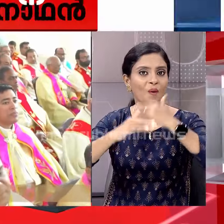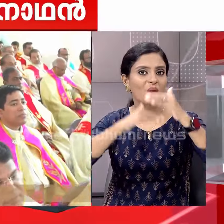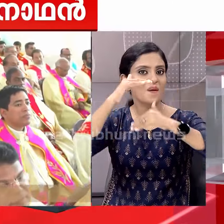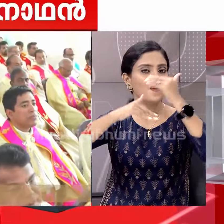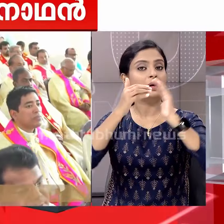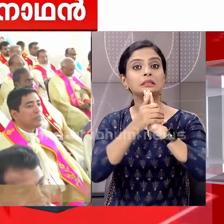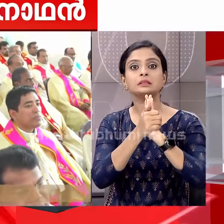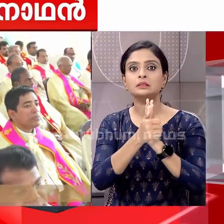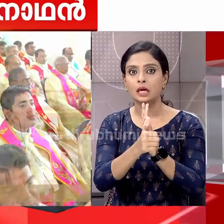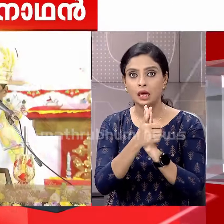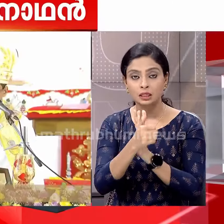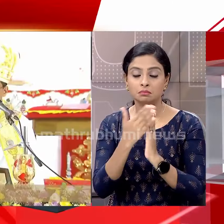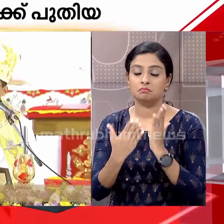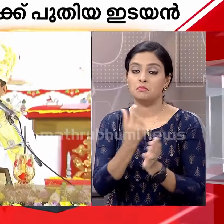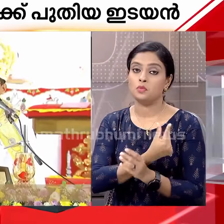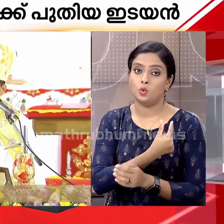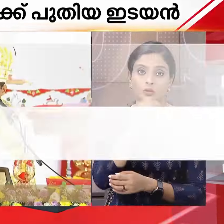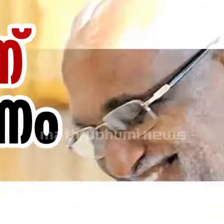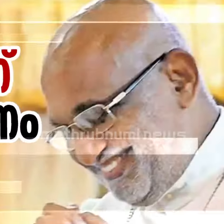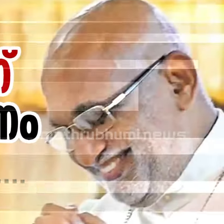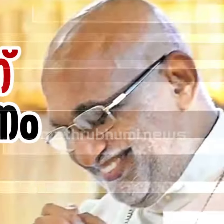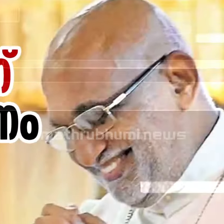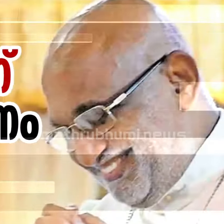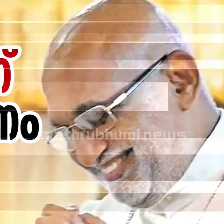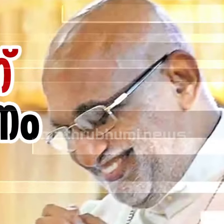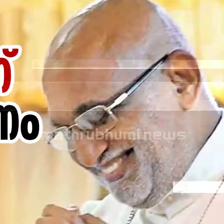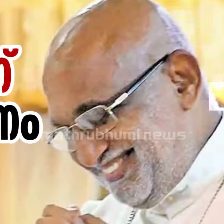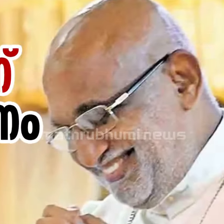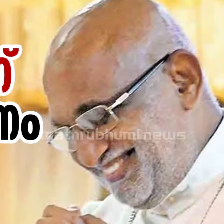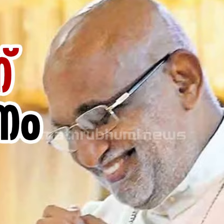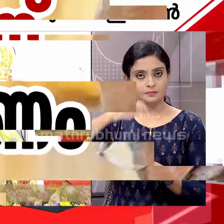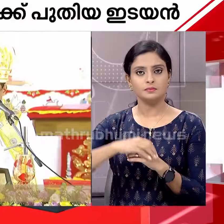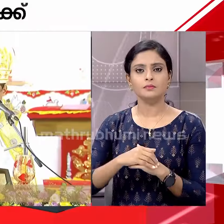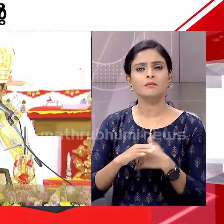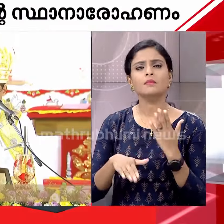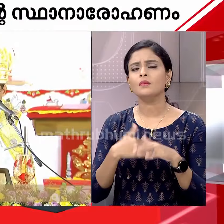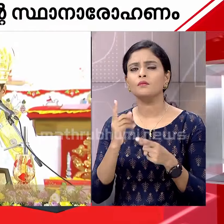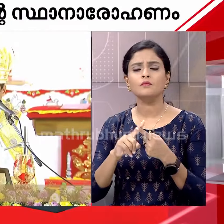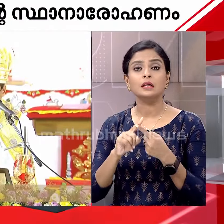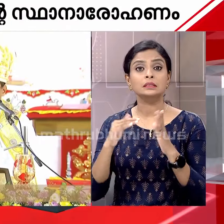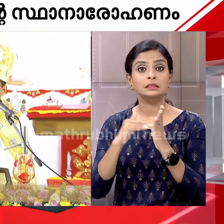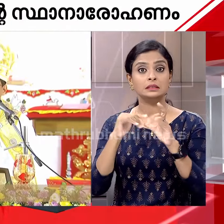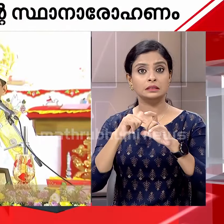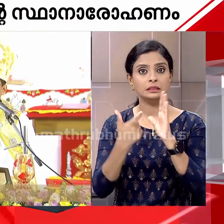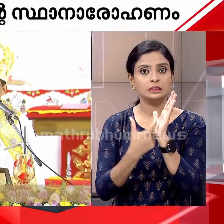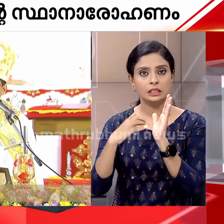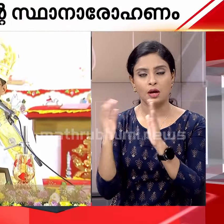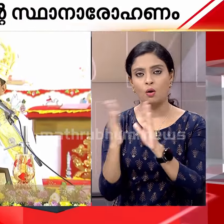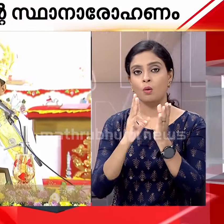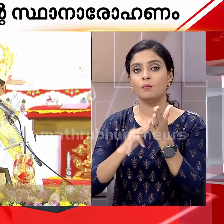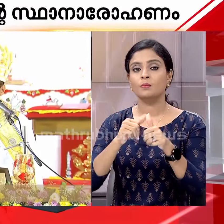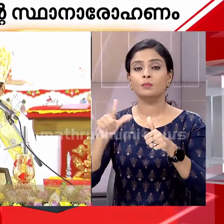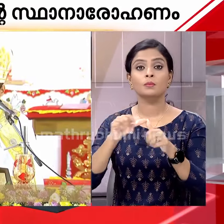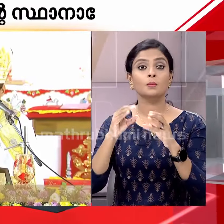എനിക്ക് തോന്നിയത്. ഒന്നാമതായി എനിക്ക് പറയാനുള്ളത്, സിറുമാര സഭയ്ക്ക് സഭയുടെ പിതാക്കന്മാർ സൃഷ്ടിച്ച മനോഹരമായ